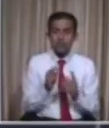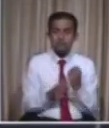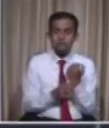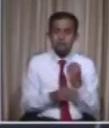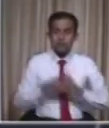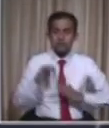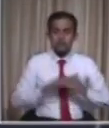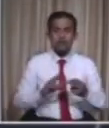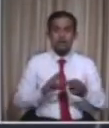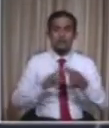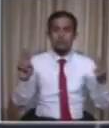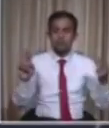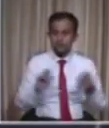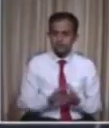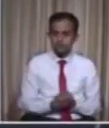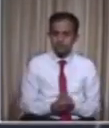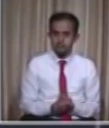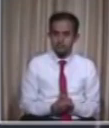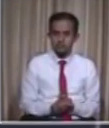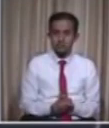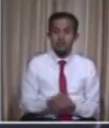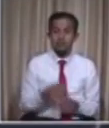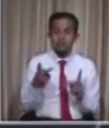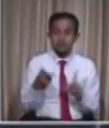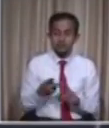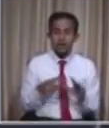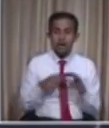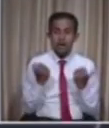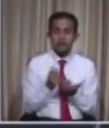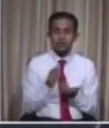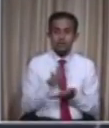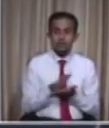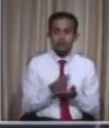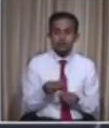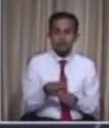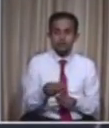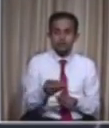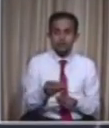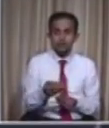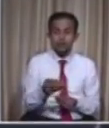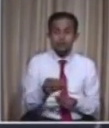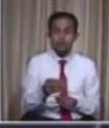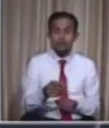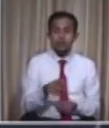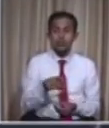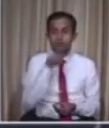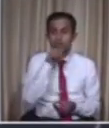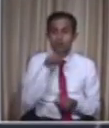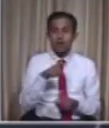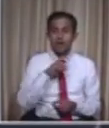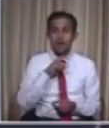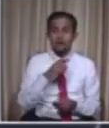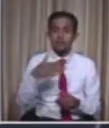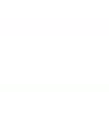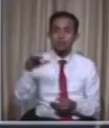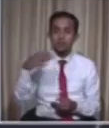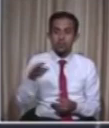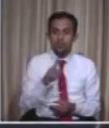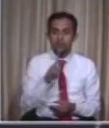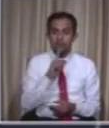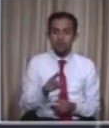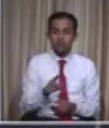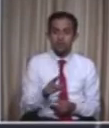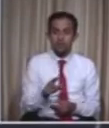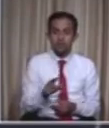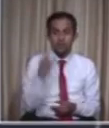පාවිච්චි කරන දෙන්න එපා කතා දෙවෙනි එක තමයි කරු කතානායකතුමනි දැන් මේ අවුරුදු කාලේ කොහා කෑ ගහනවා හැබැයි කොහා කෑ ගහන්නේත් පලයන් කියලා ඉතින් එකක්